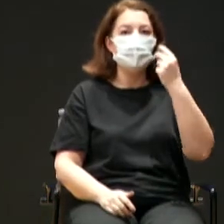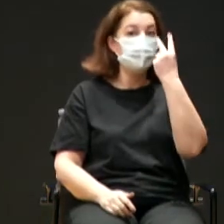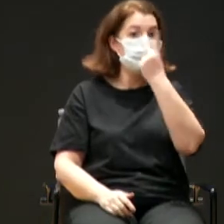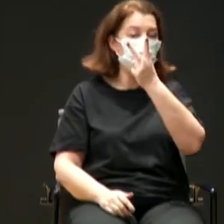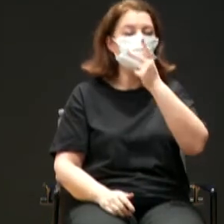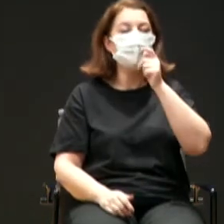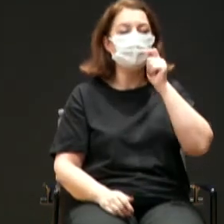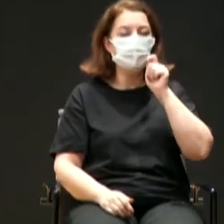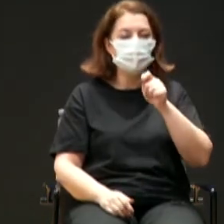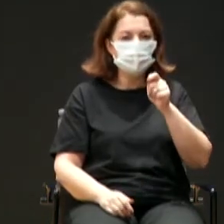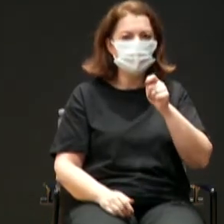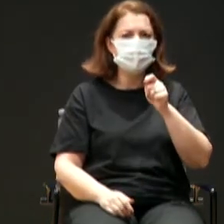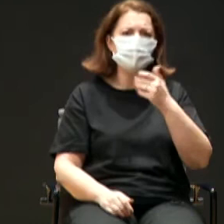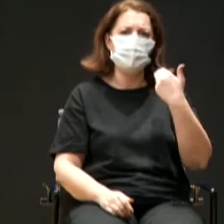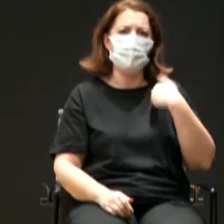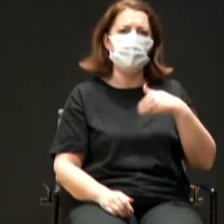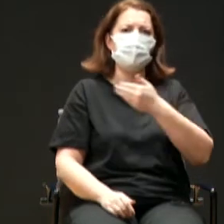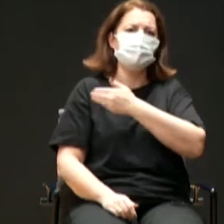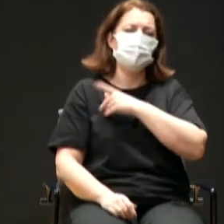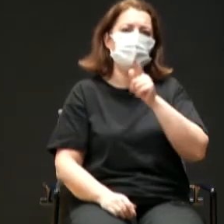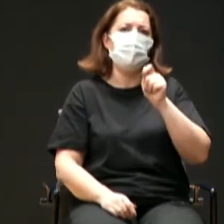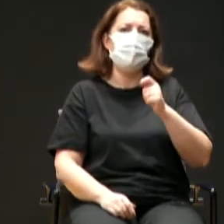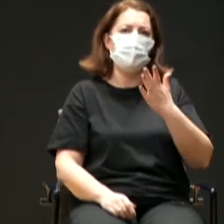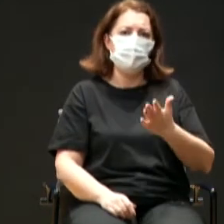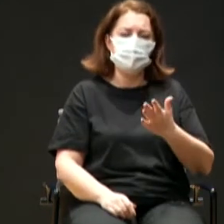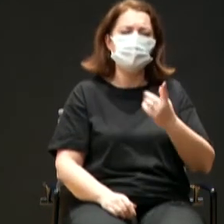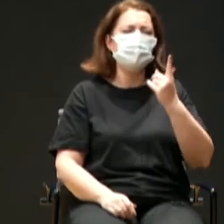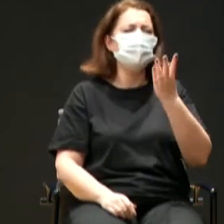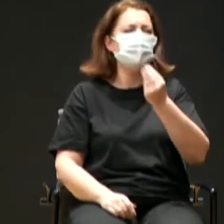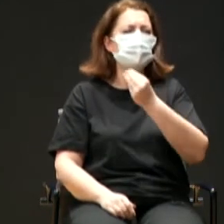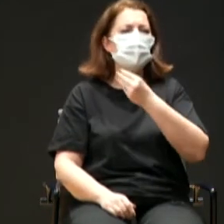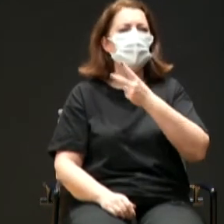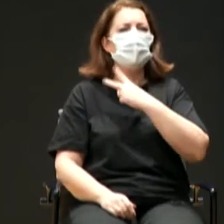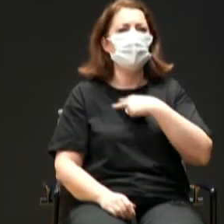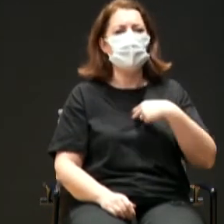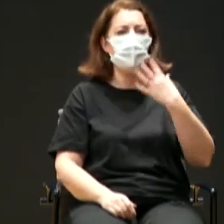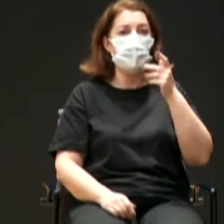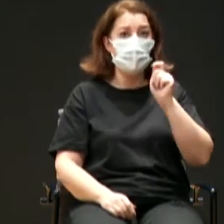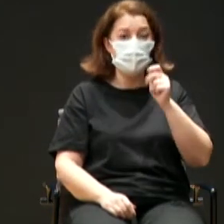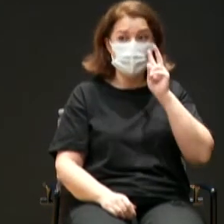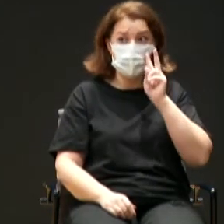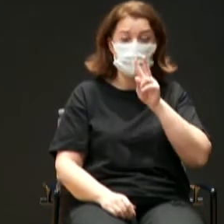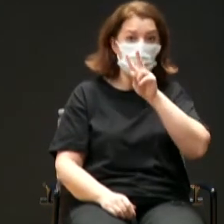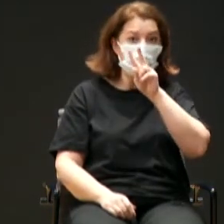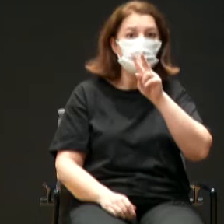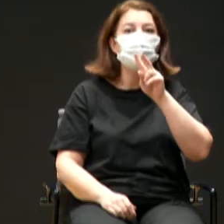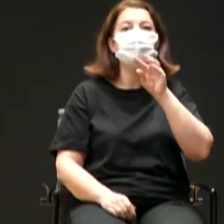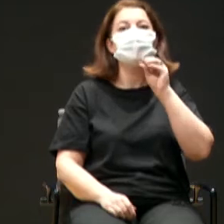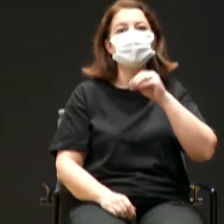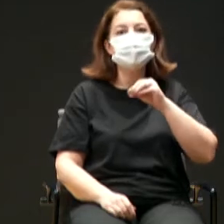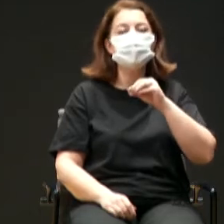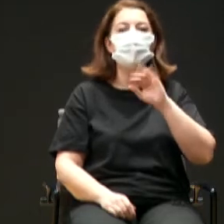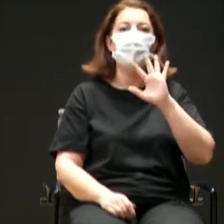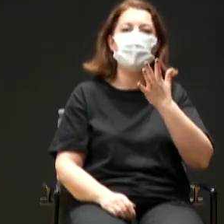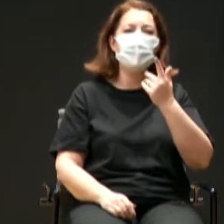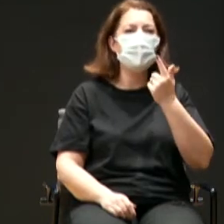ki olabilir, kamu hizmetidir, yapabilir. Birçok belediyeye yapıldığını görürsek, gördüğümüz için yani bugün